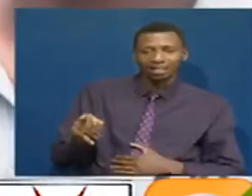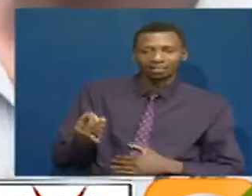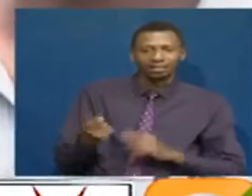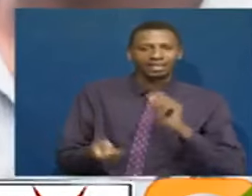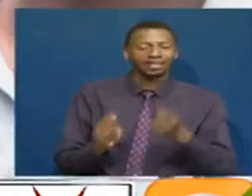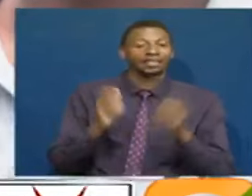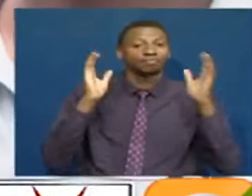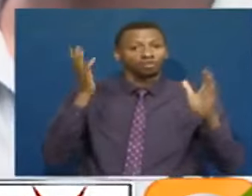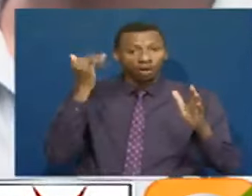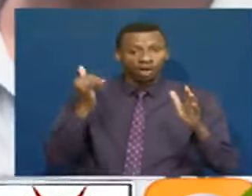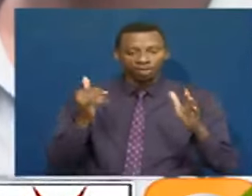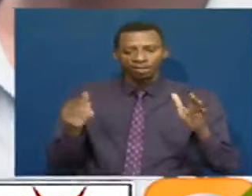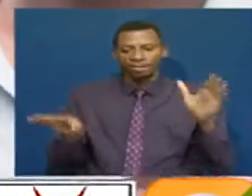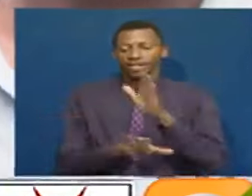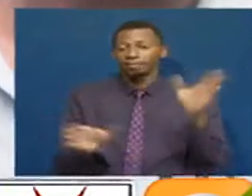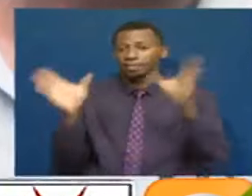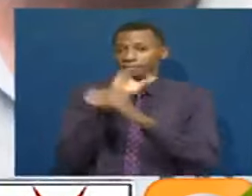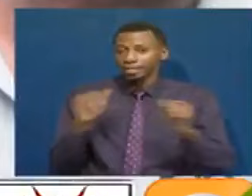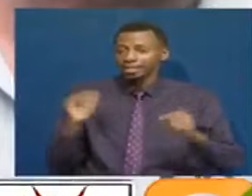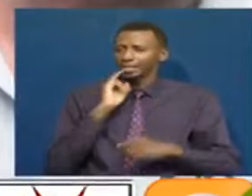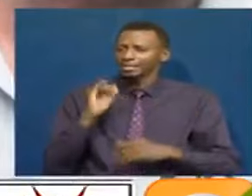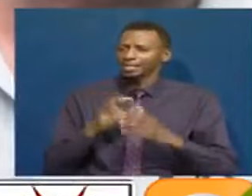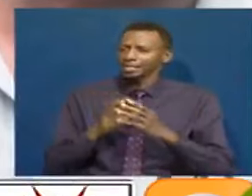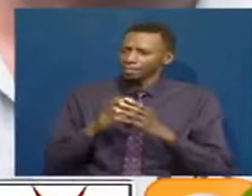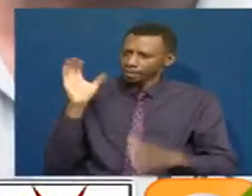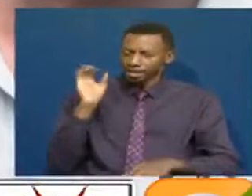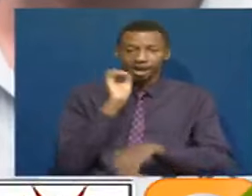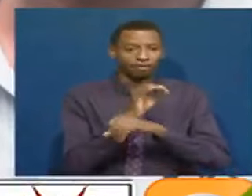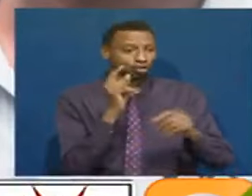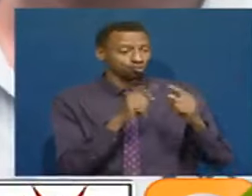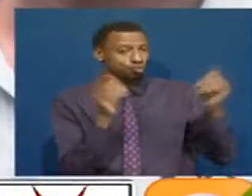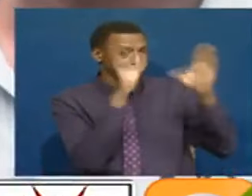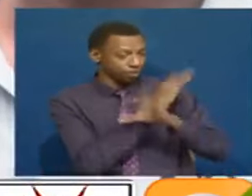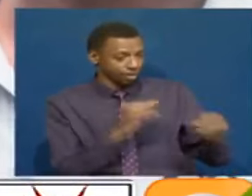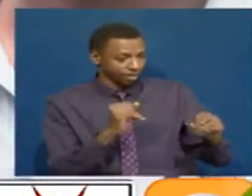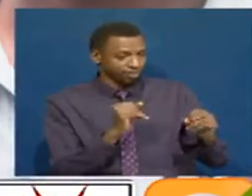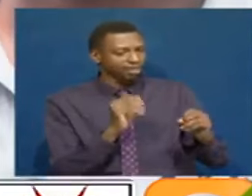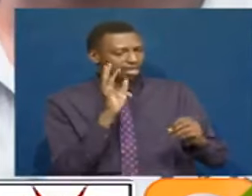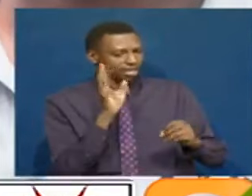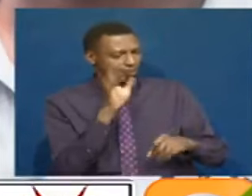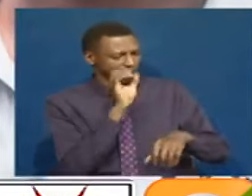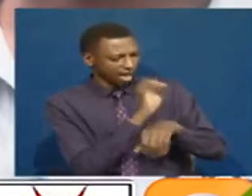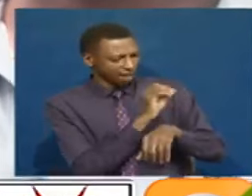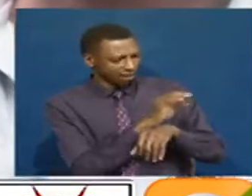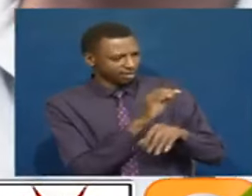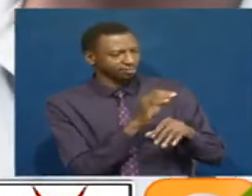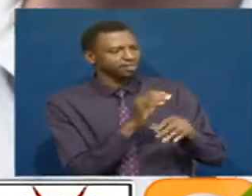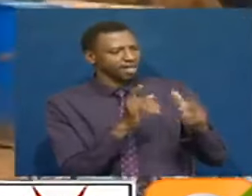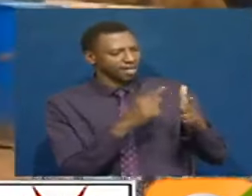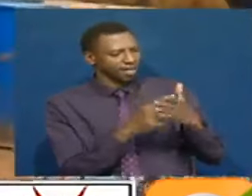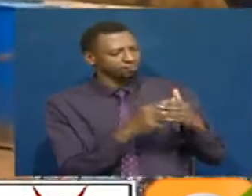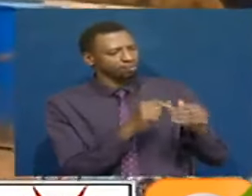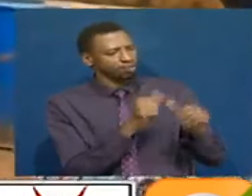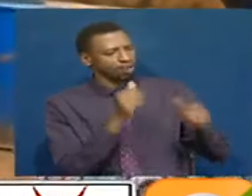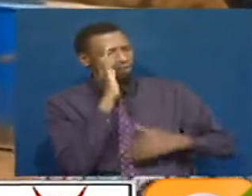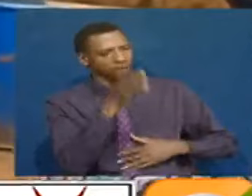rais. Kwa hivyo atashauri rais mzuri na kutakuwa na mabadiliko makubwa. Kama mambo yamesha kuwa magumu na mengine ataangalia.